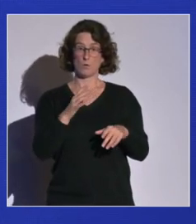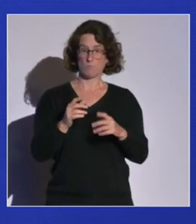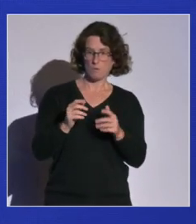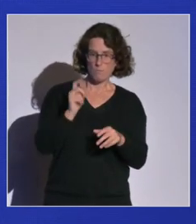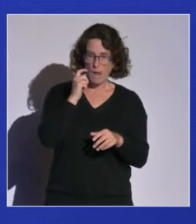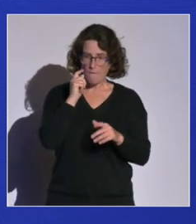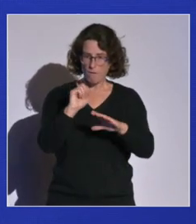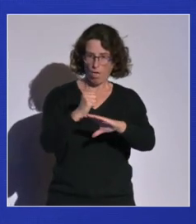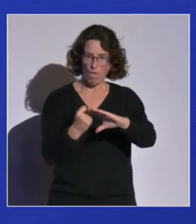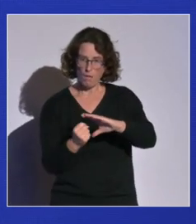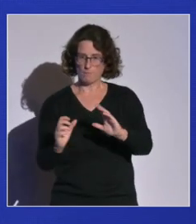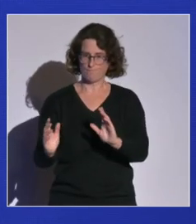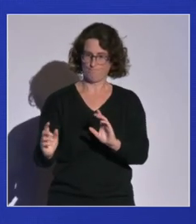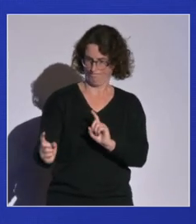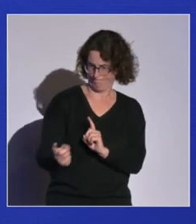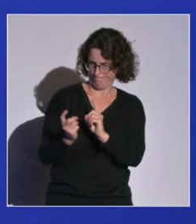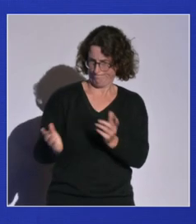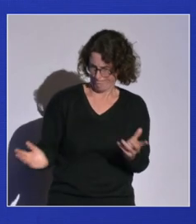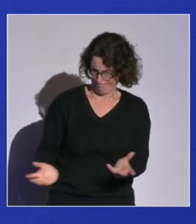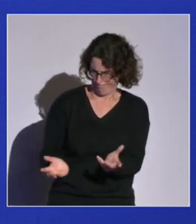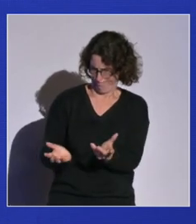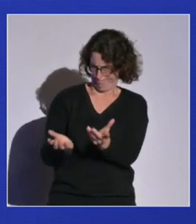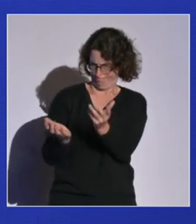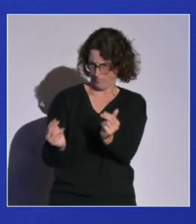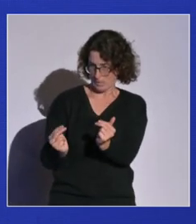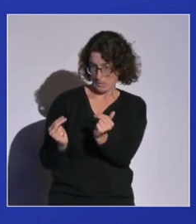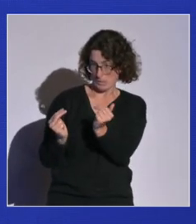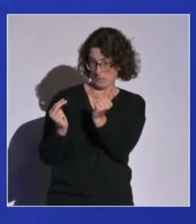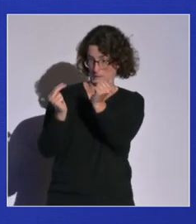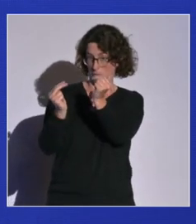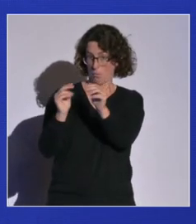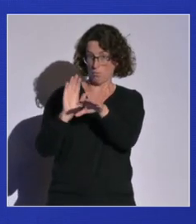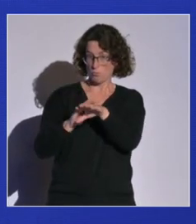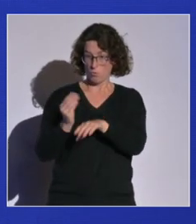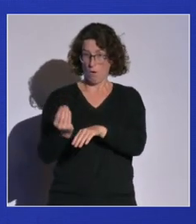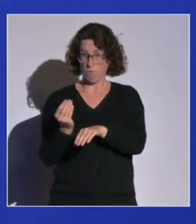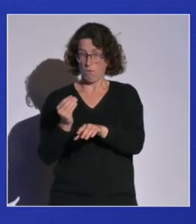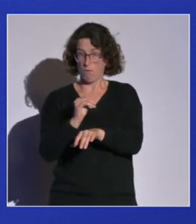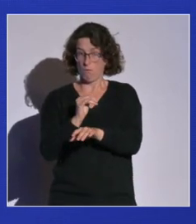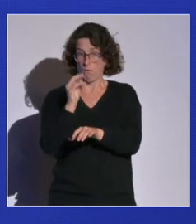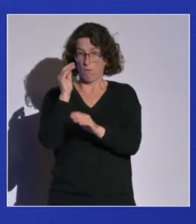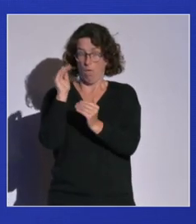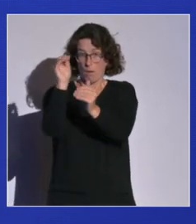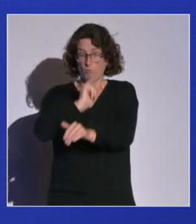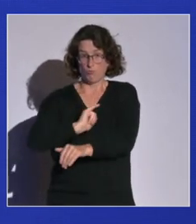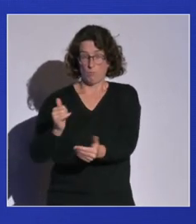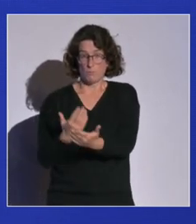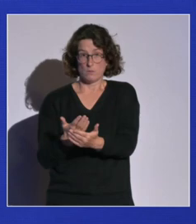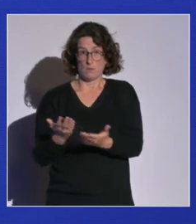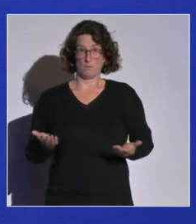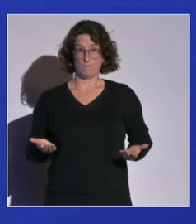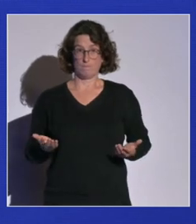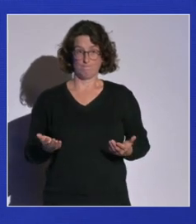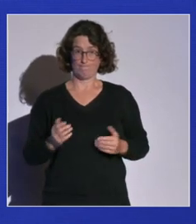difficulté et qui les portent à un niveau qu'ils n'avaient jamais espéré atteindre. Repérons-le